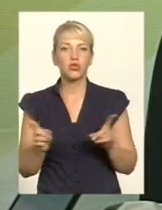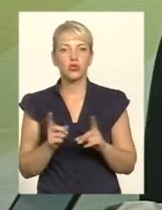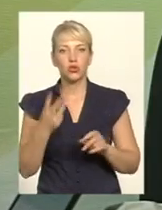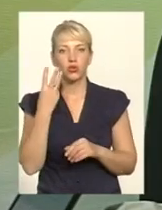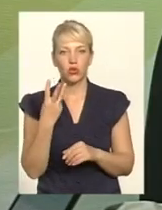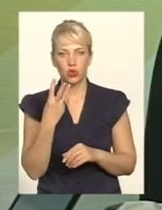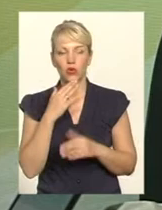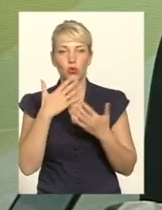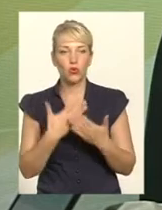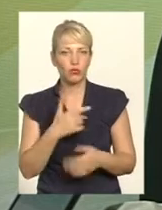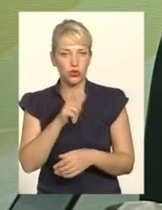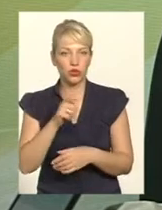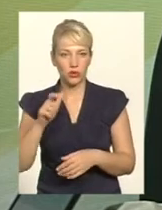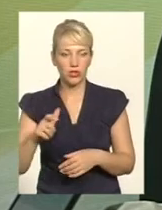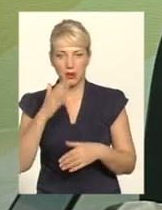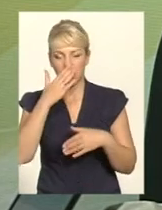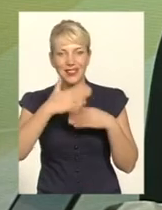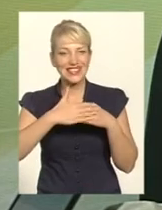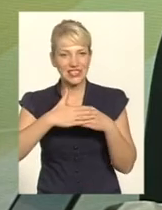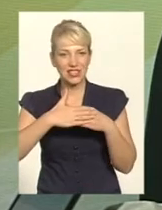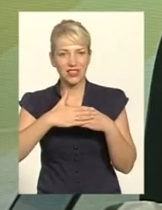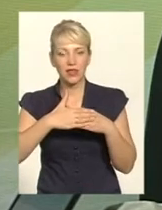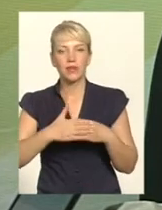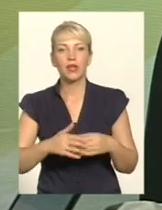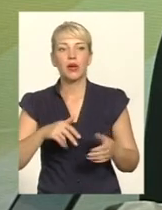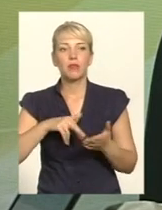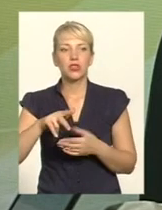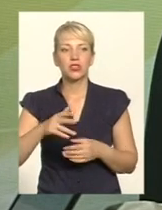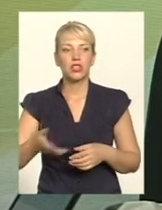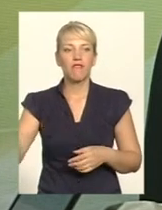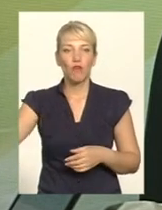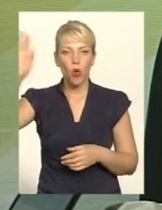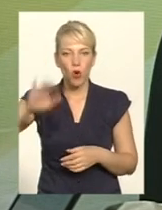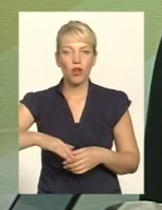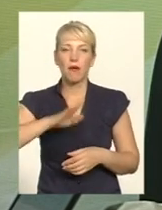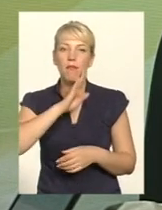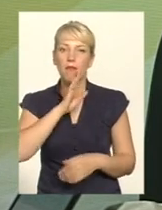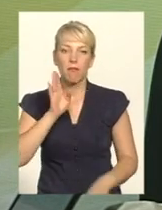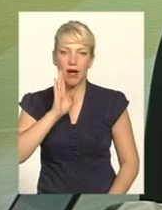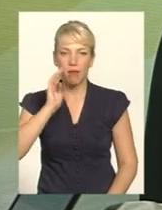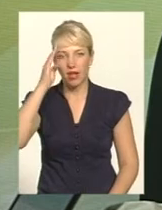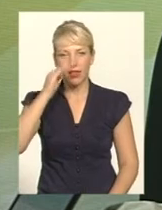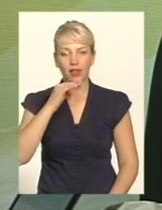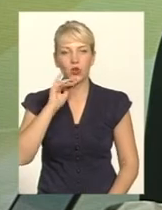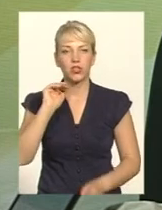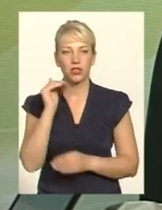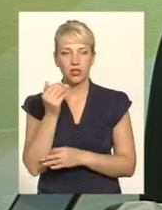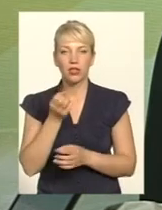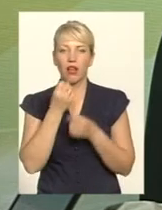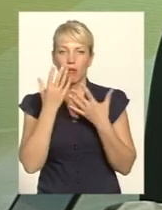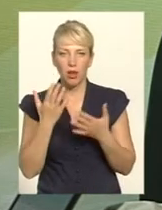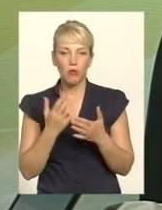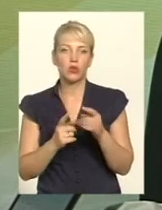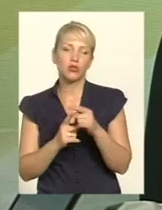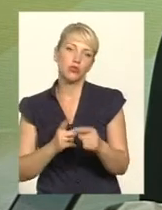троє люблячих людей, близьких, пішли в гори. Мама, тато і дитина. Вони благополучно